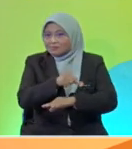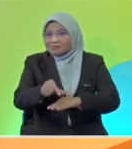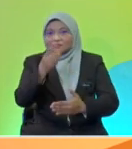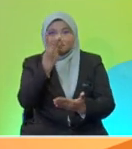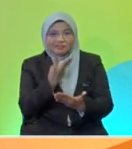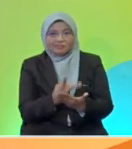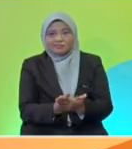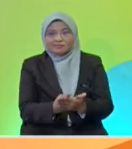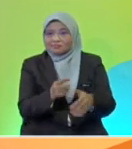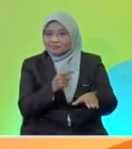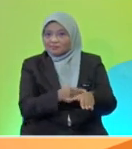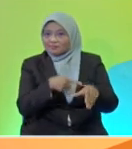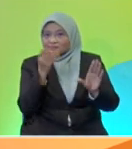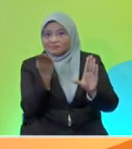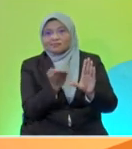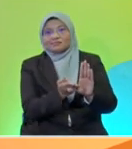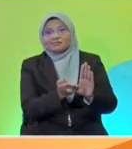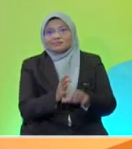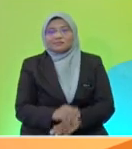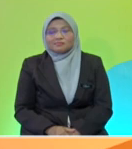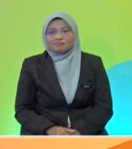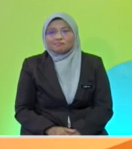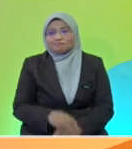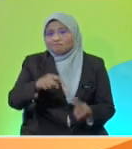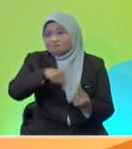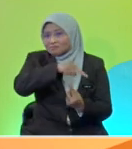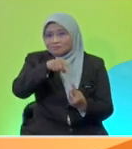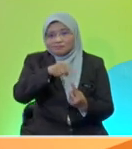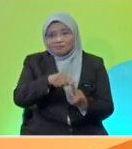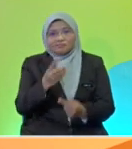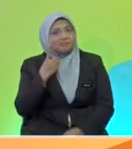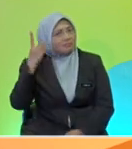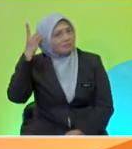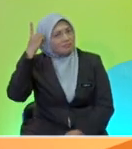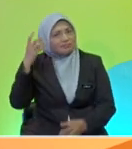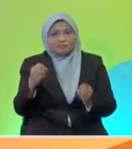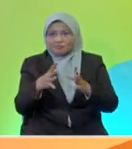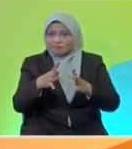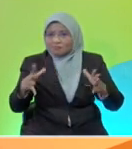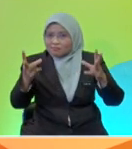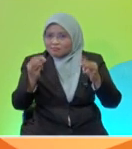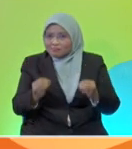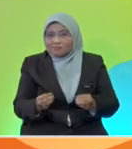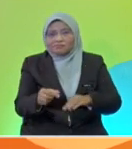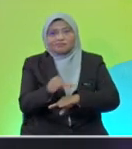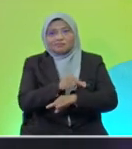bila dewasa kan banyak yang digunakan mungkin menyambung pelajaran jadi kali ini ada Abangnya dapatlah